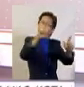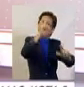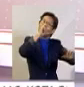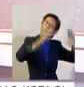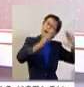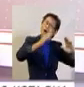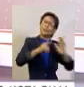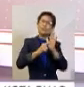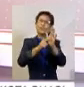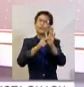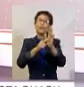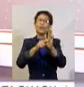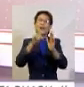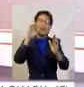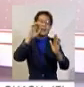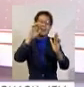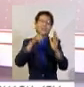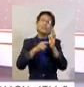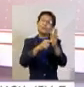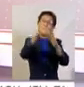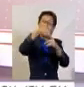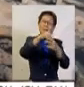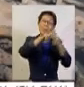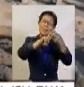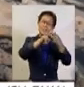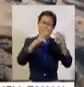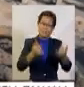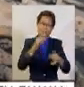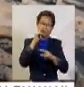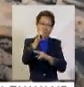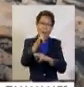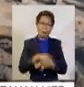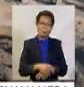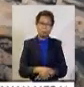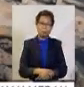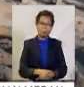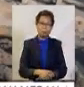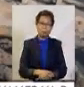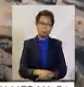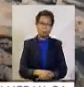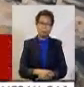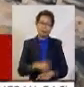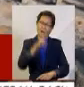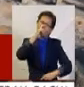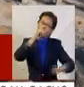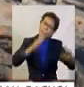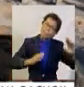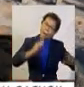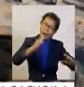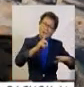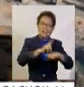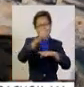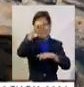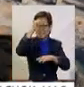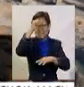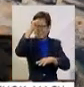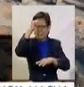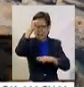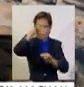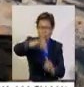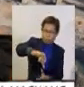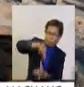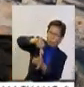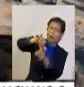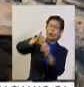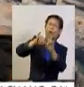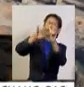paparan ini dalam hashtag. Tugu Patung di Kevadia, India ini mempunyai ukuran